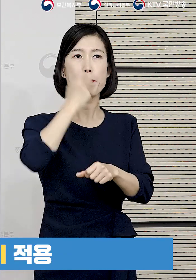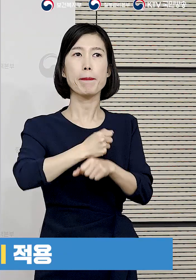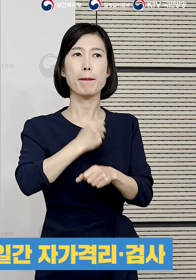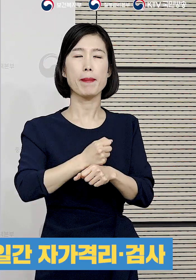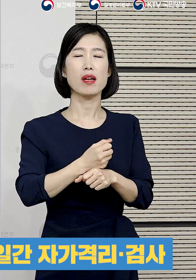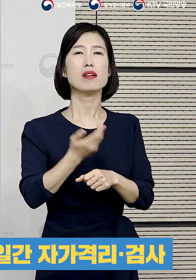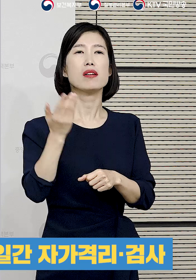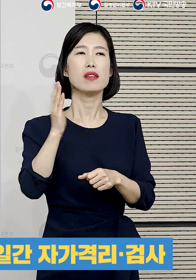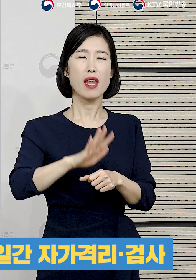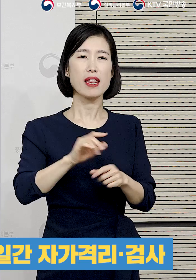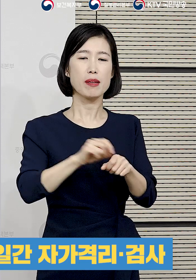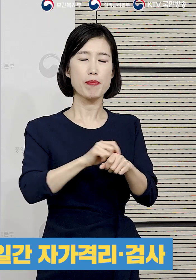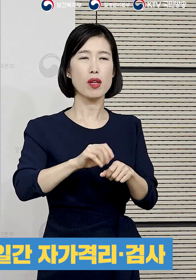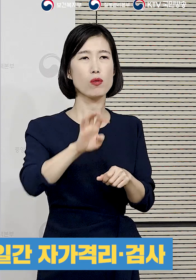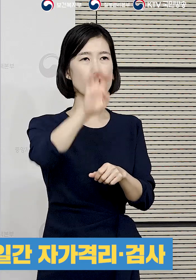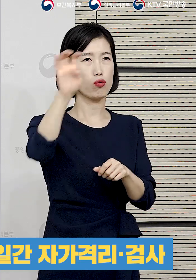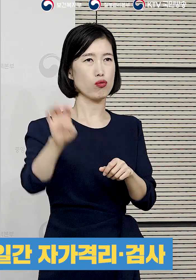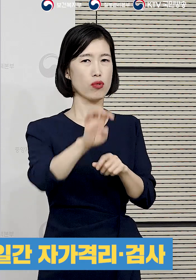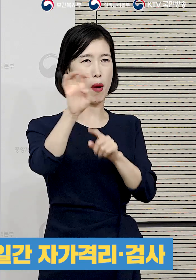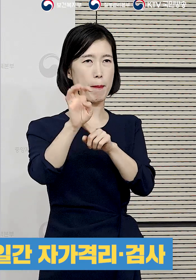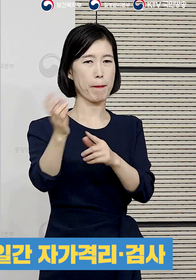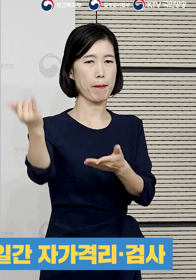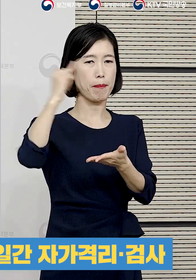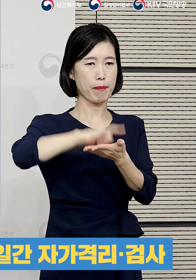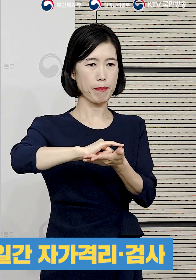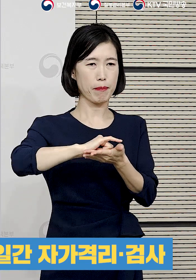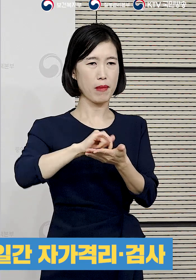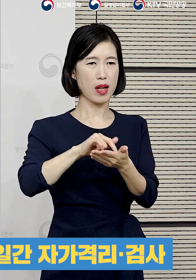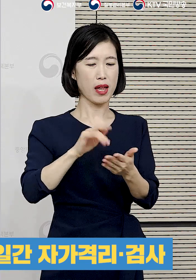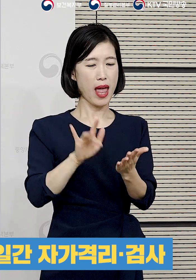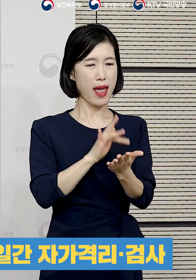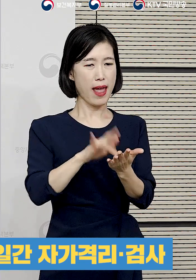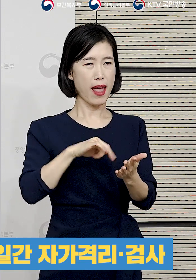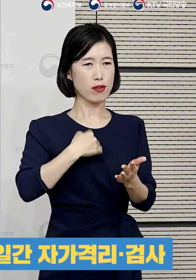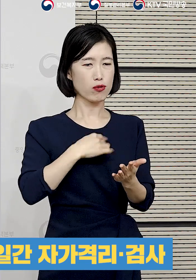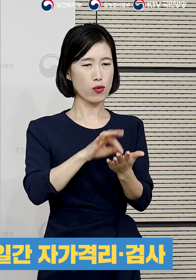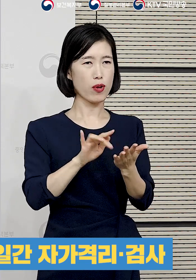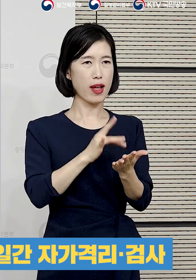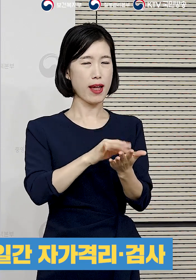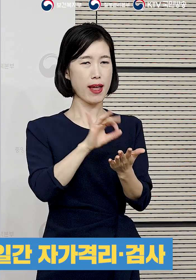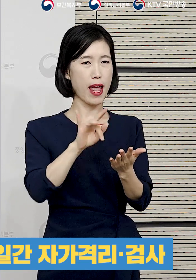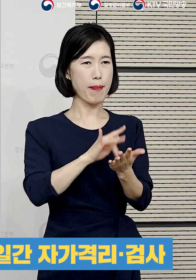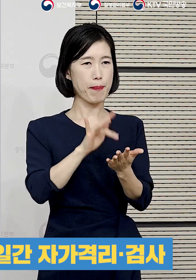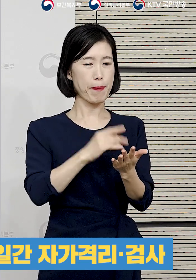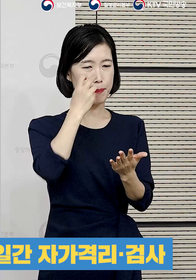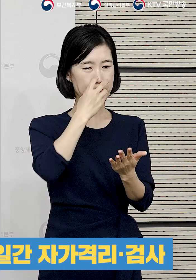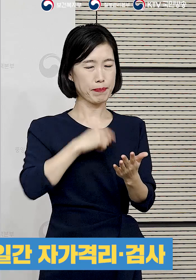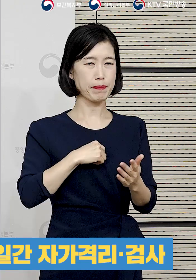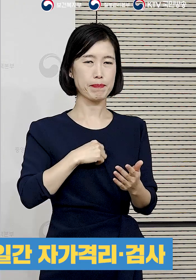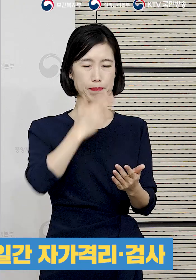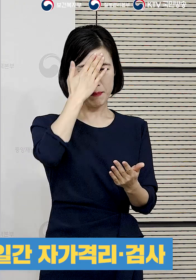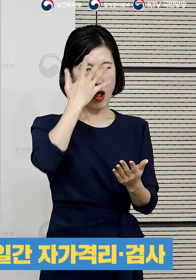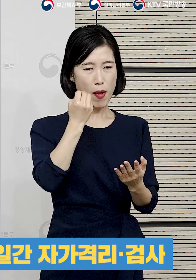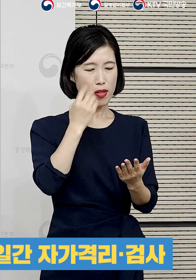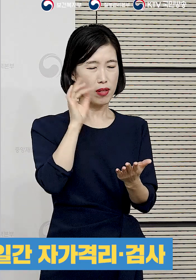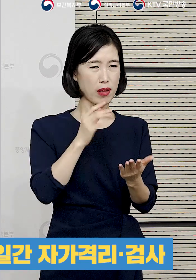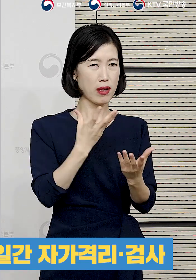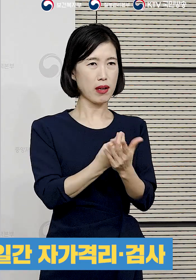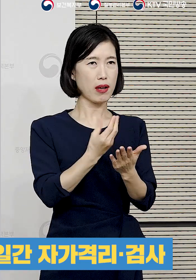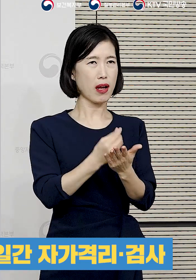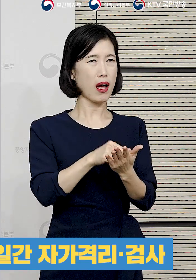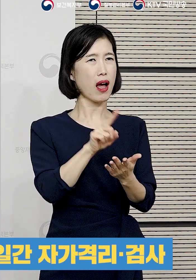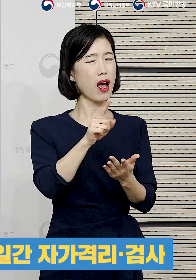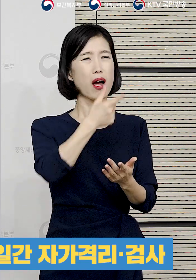방안입니다. 다만 유럽과 같은 경우에는 이것만으로는 조금 부족하다. 유럽의 어떤 대유행적인 사항들을 봤을 때